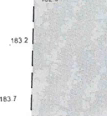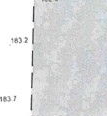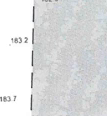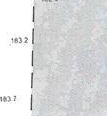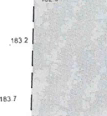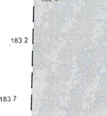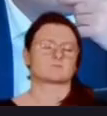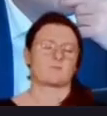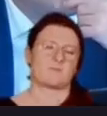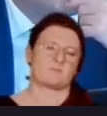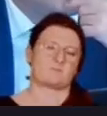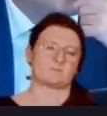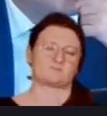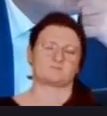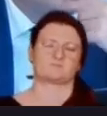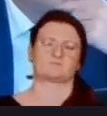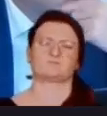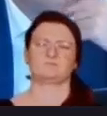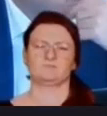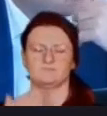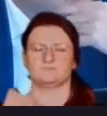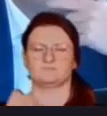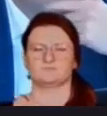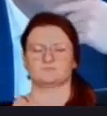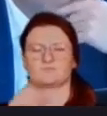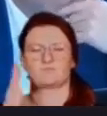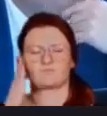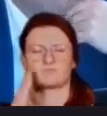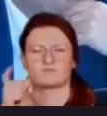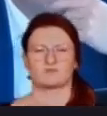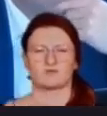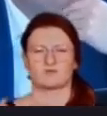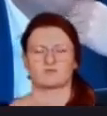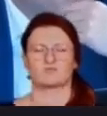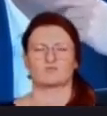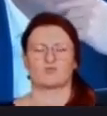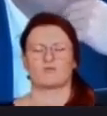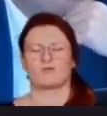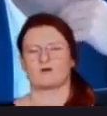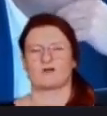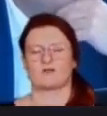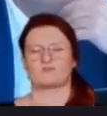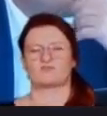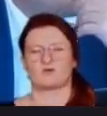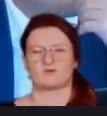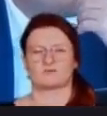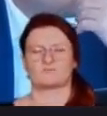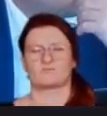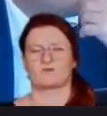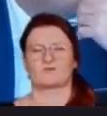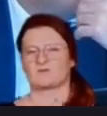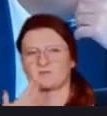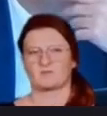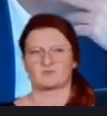panu radnemu o głos prosił jeszcze mieszkaniec, członek rady dzielnicy. Jeśli nie będzie sprzeciwu, to uznam,